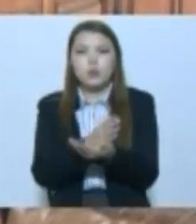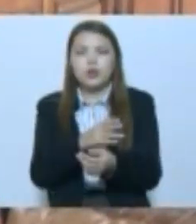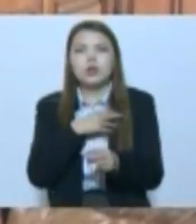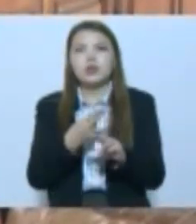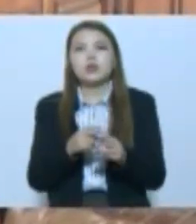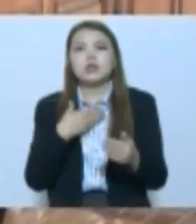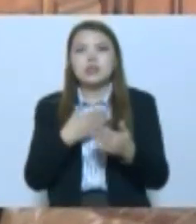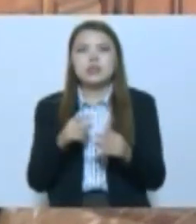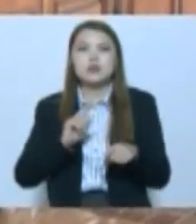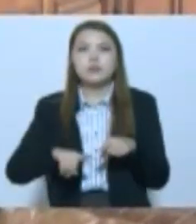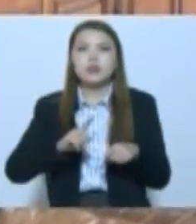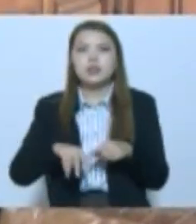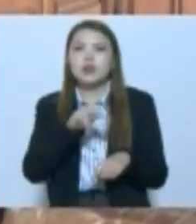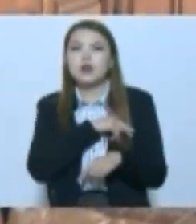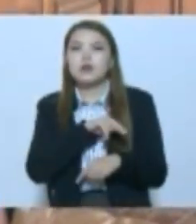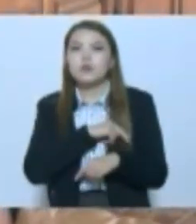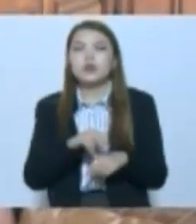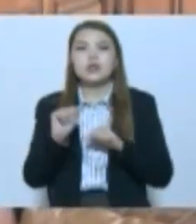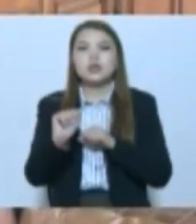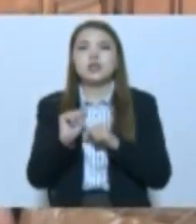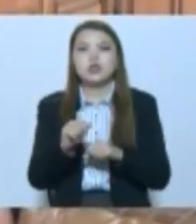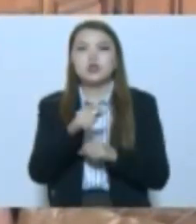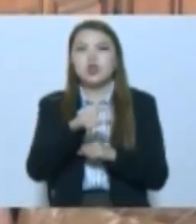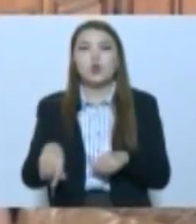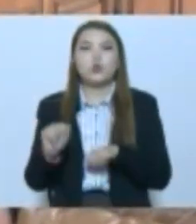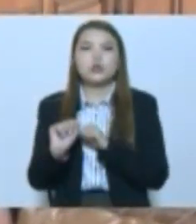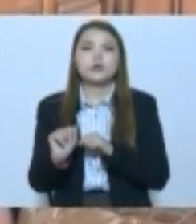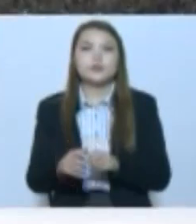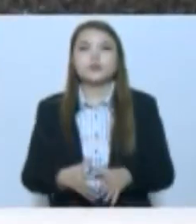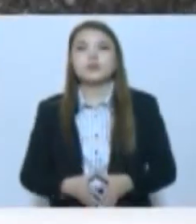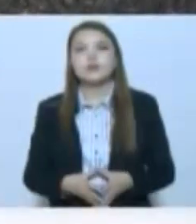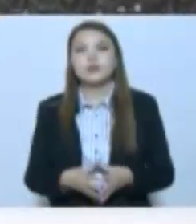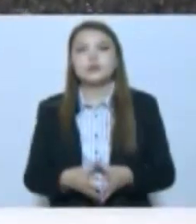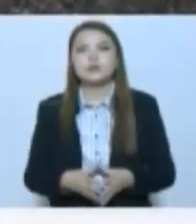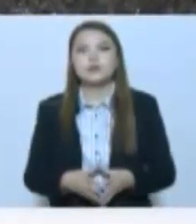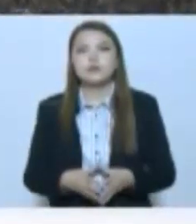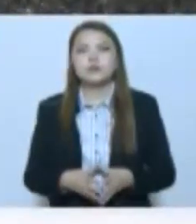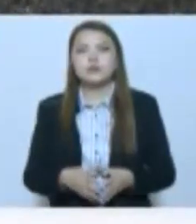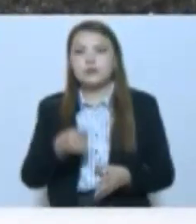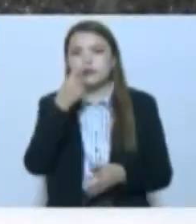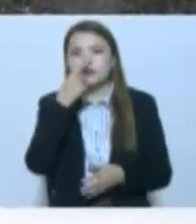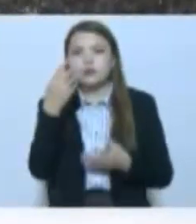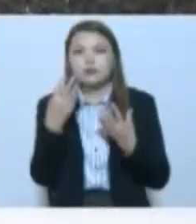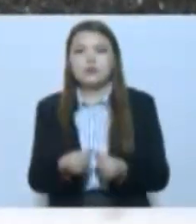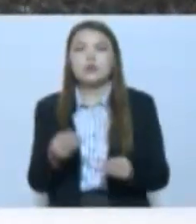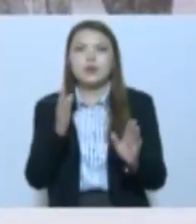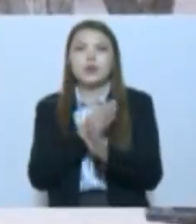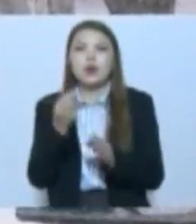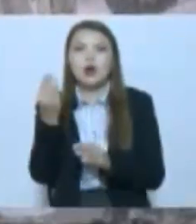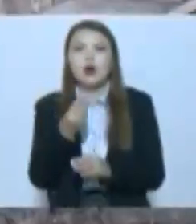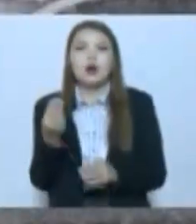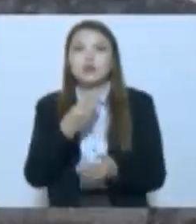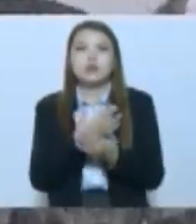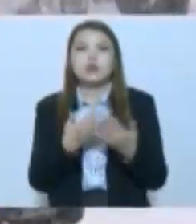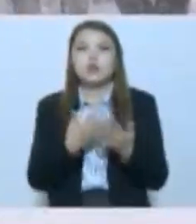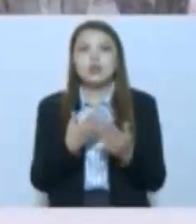в усиленном режиме проведены работы по профилактике дорожной безопасности. В ближайшие сутки территория Мангыстауской области будет